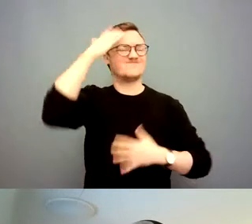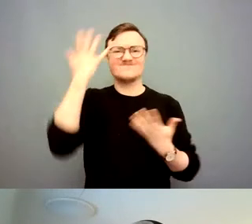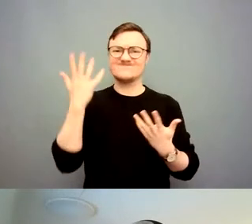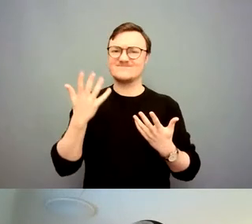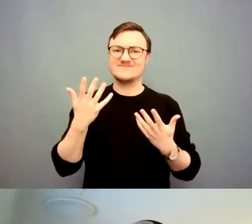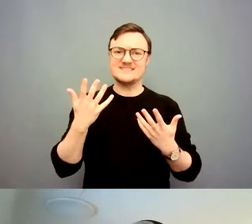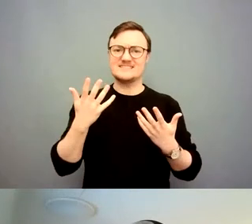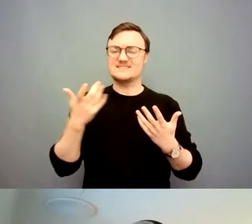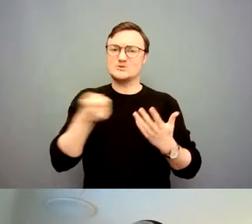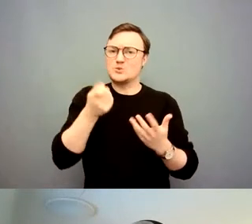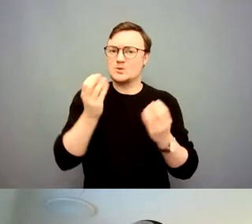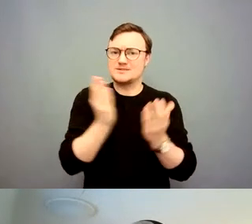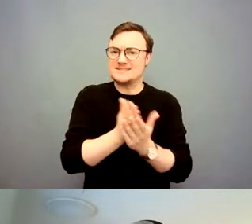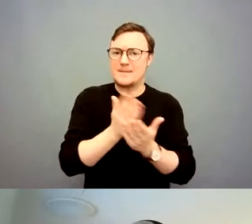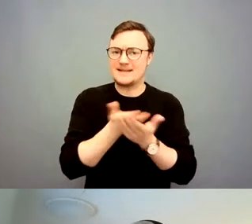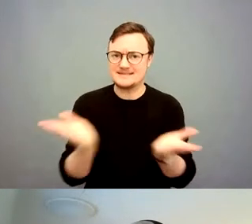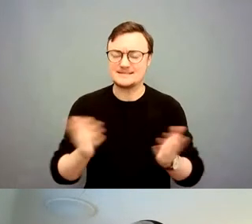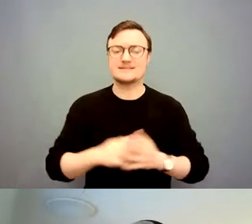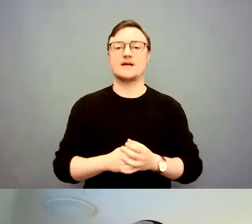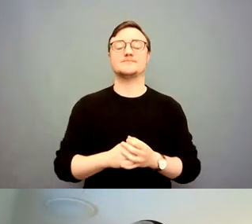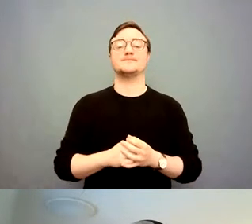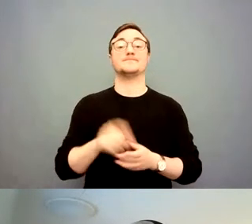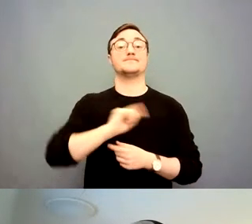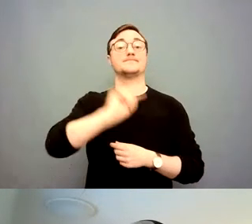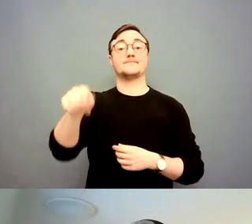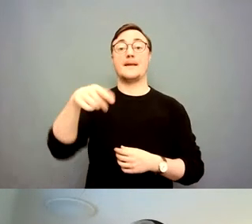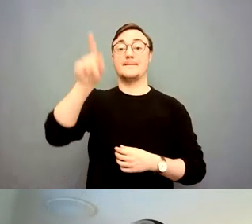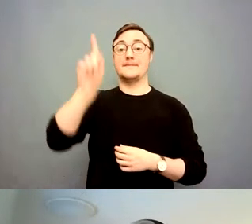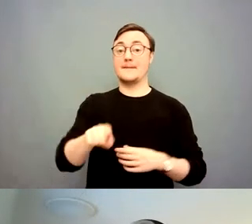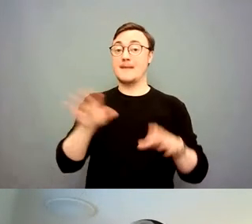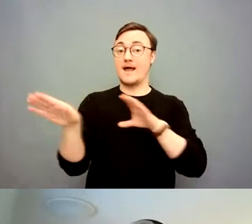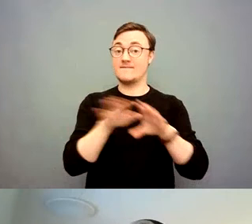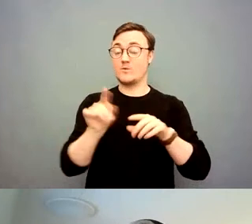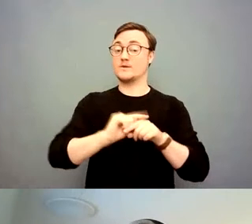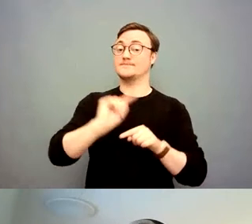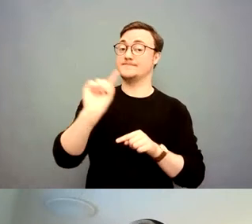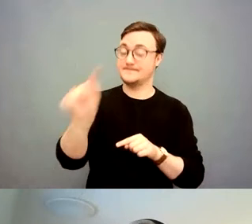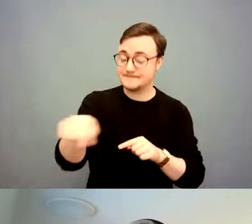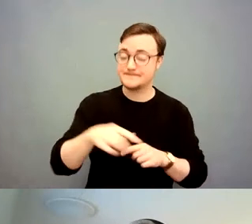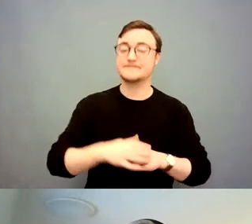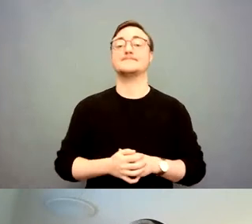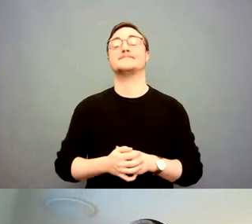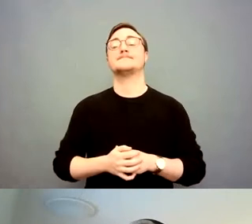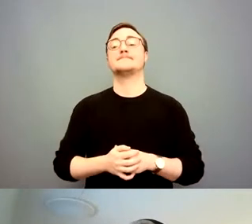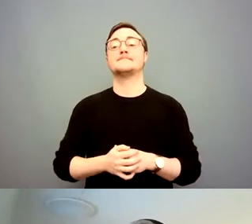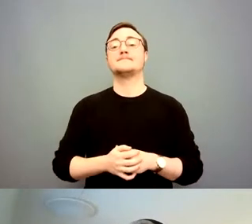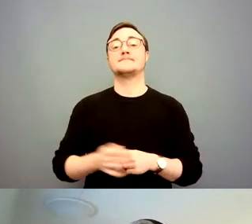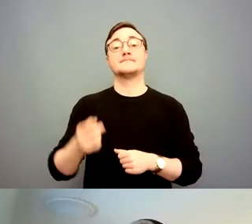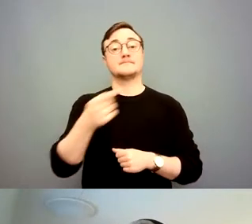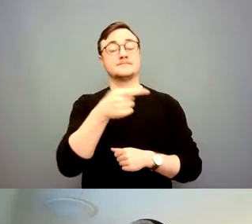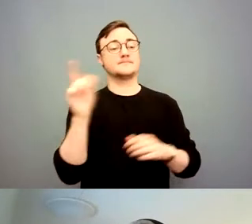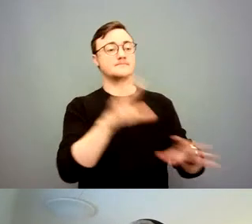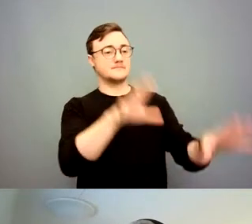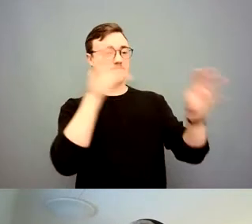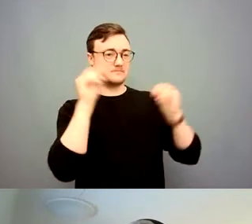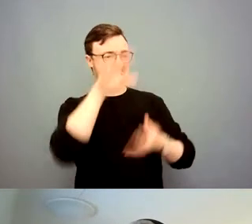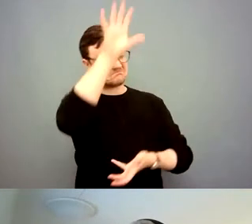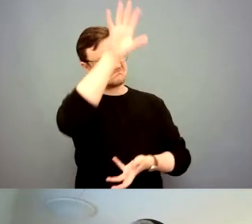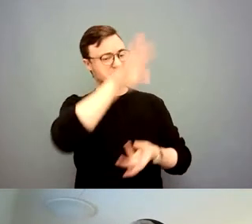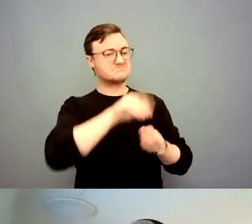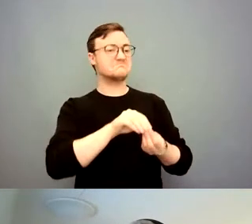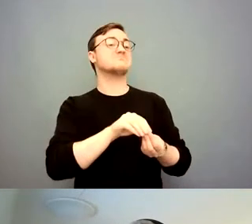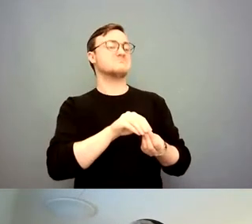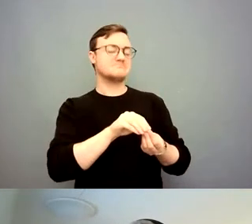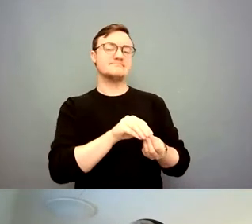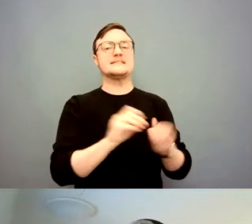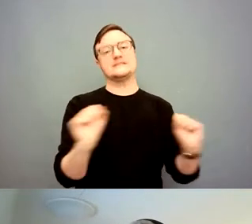Primärvården är ju första instans. Han söker primärvården som uppfattar och tolkar symptomen som tecken